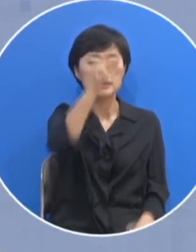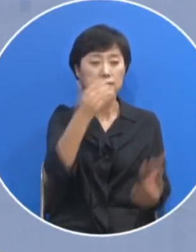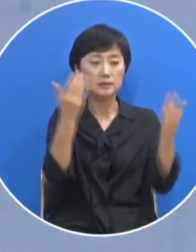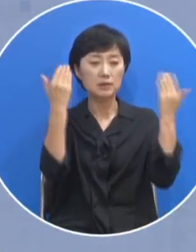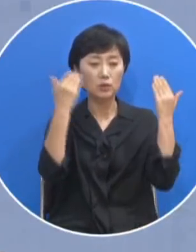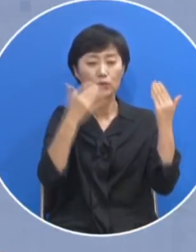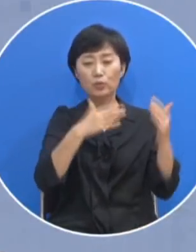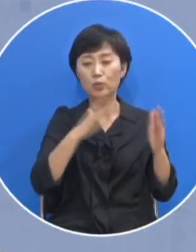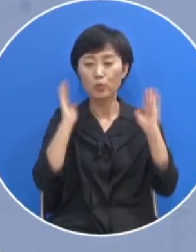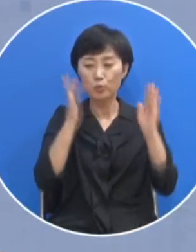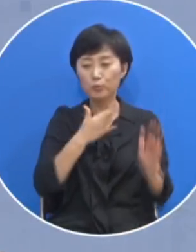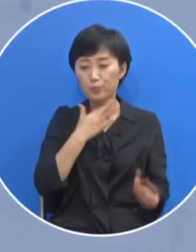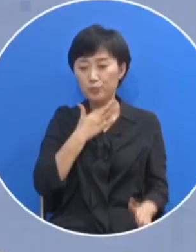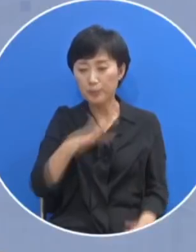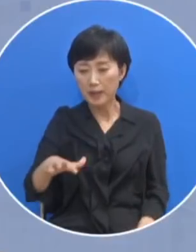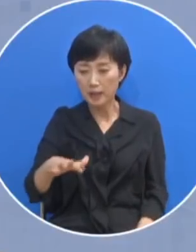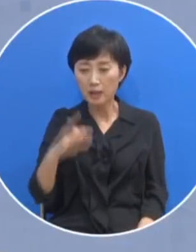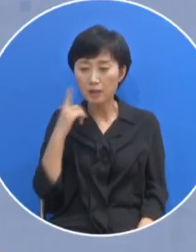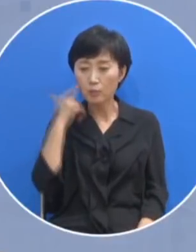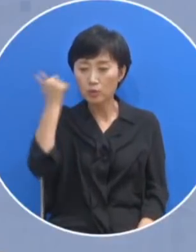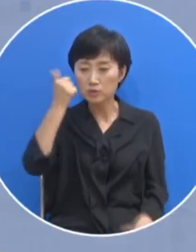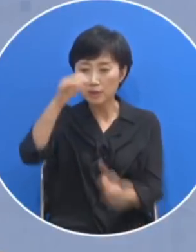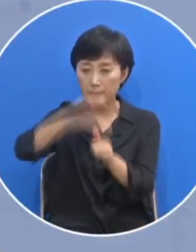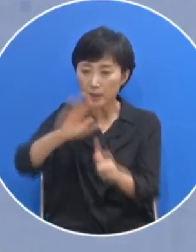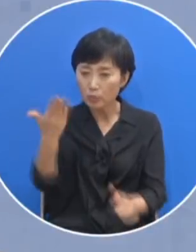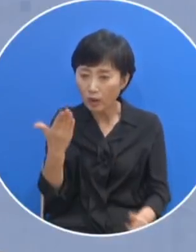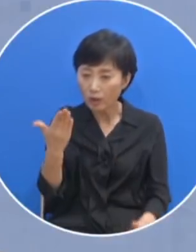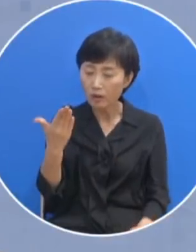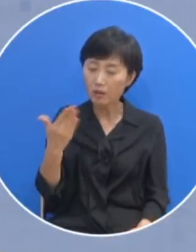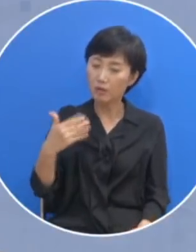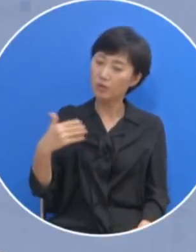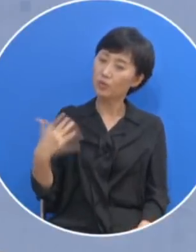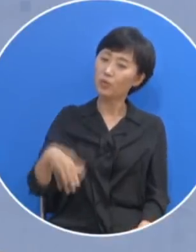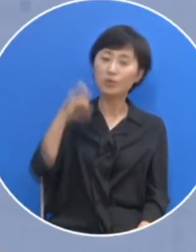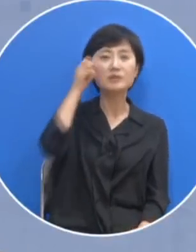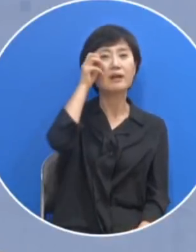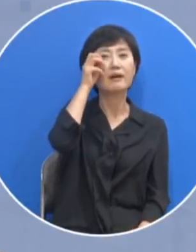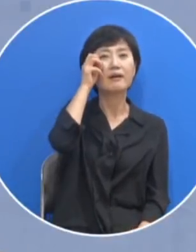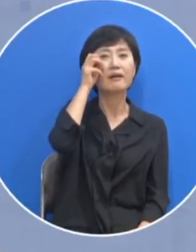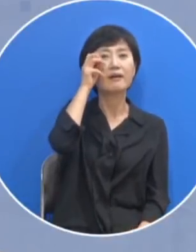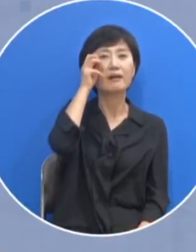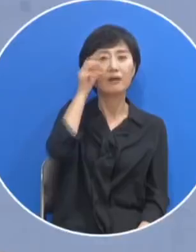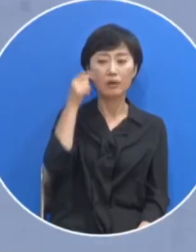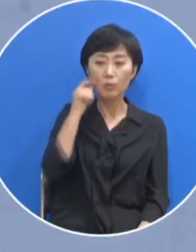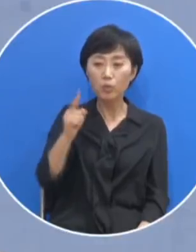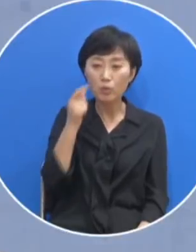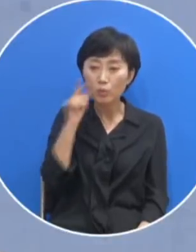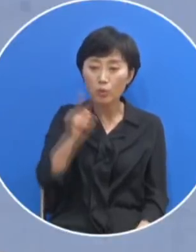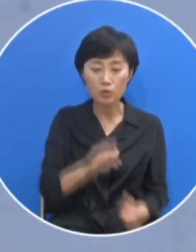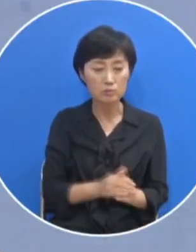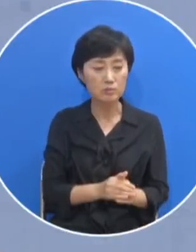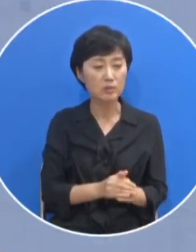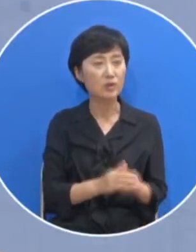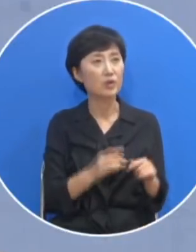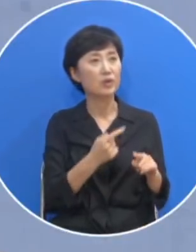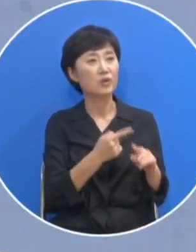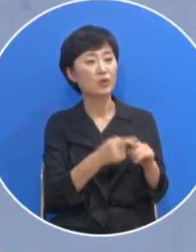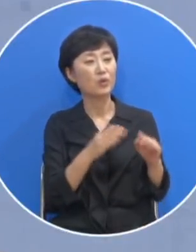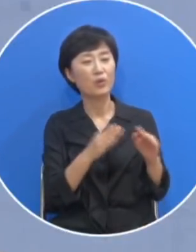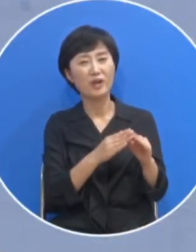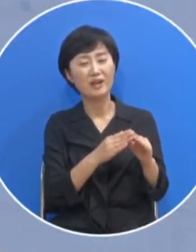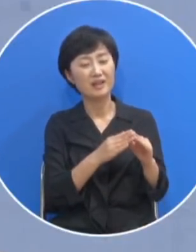yp 끝을 쏘는 파스 pk 몰 대인의 다소 다르게 거 드디어 워서 투기 그 아라우 데 너무 둥이 이 섬을 교회로 마누스 기본